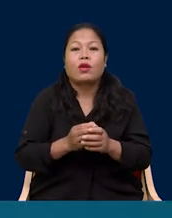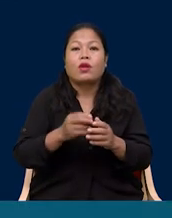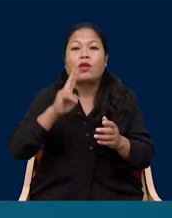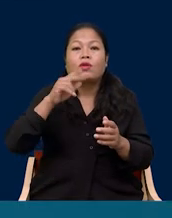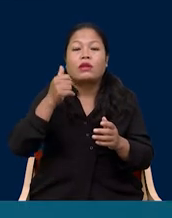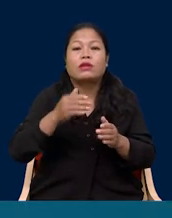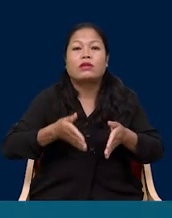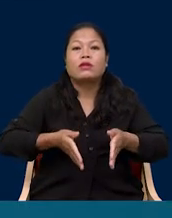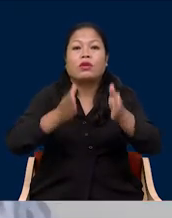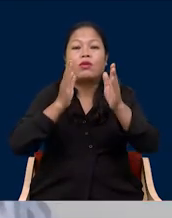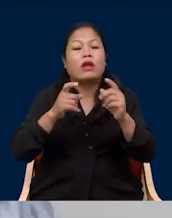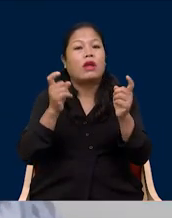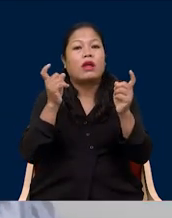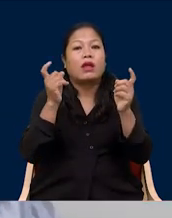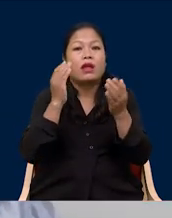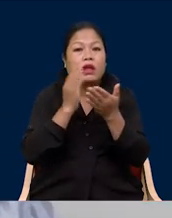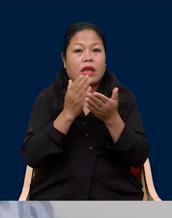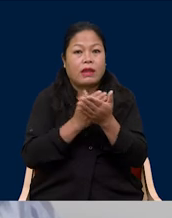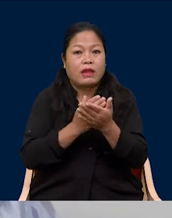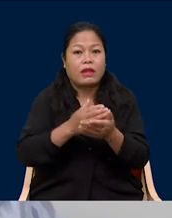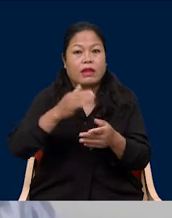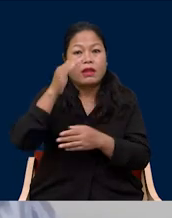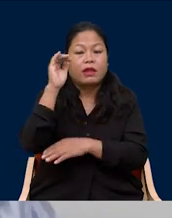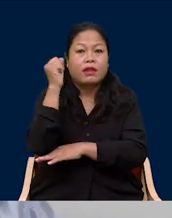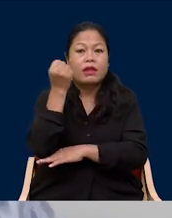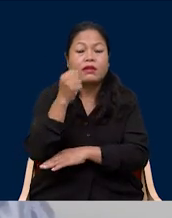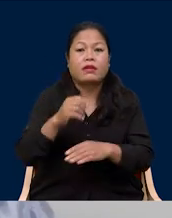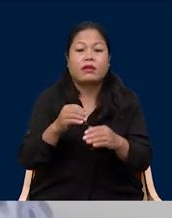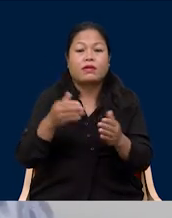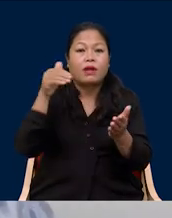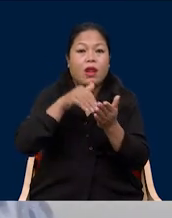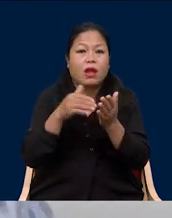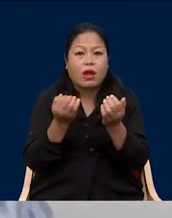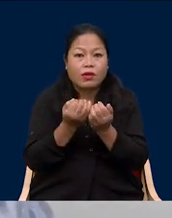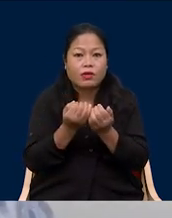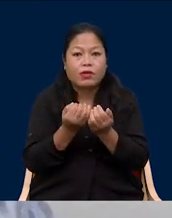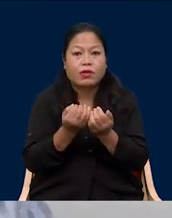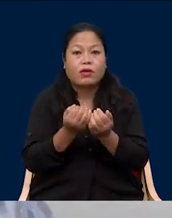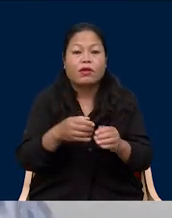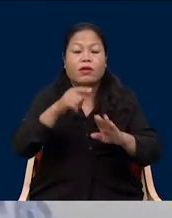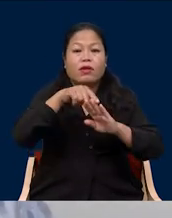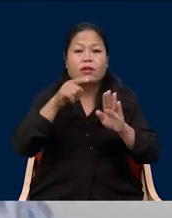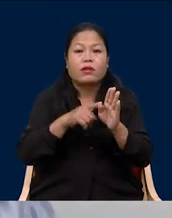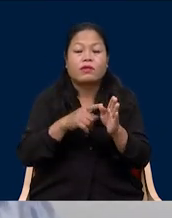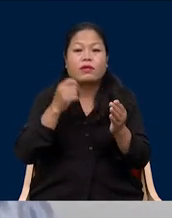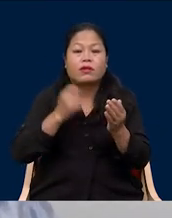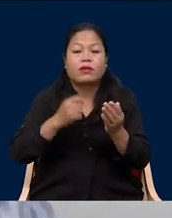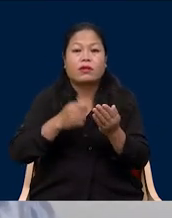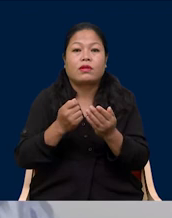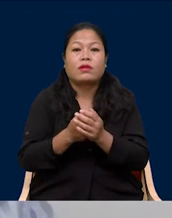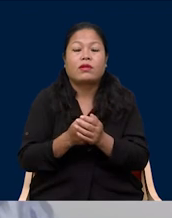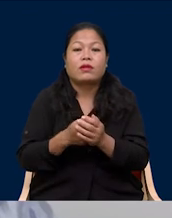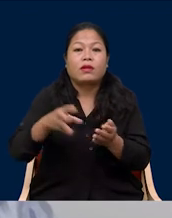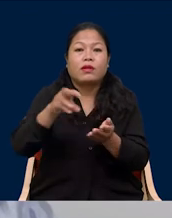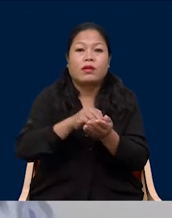एउटा इभेन्ट मात्रै हो यो पटकको, तर त्यो कुरालाई चाहिँ आफ्नो राष्ट्रिय स्तरमा लागू गर्नको लागि चाहिँ त्यसलाई चाहिँ हाम्रा नीति नियम